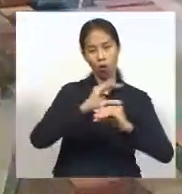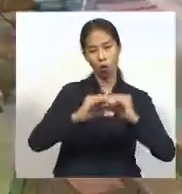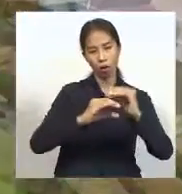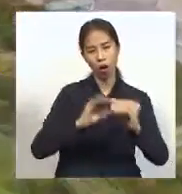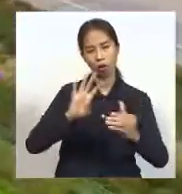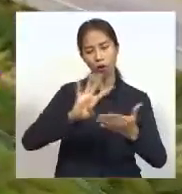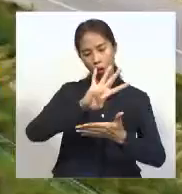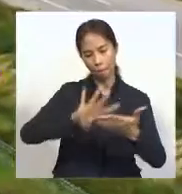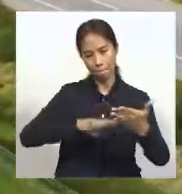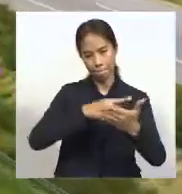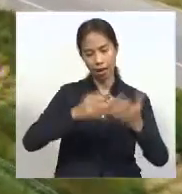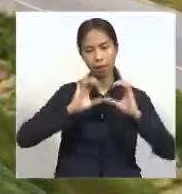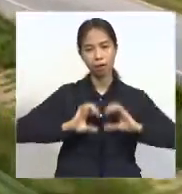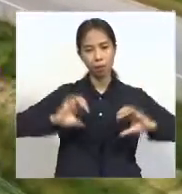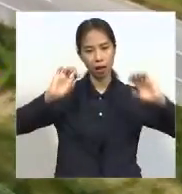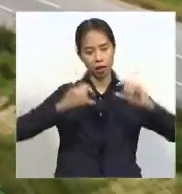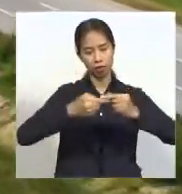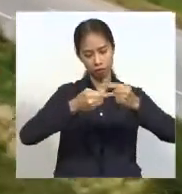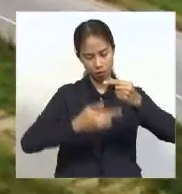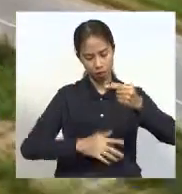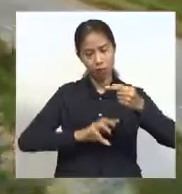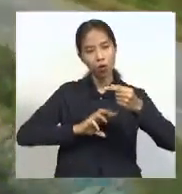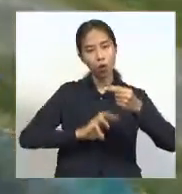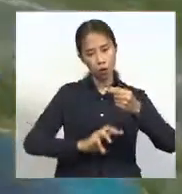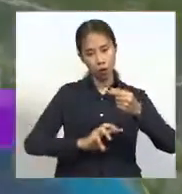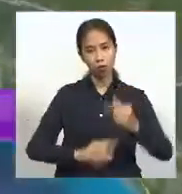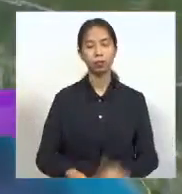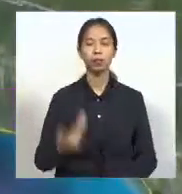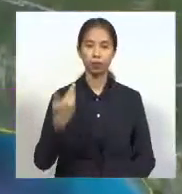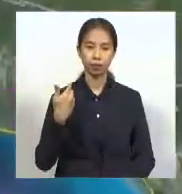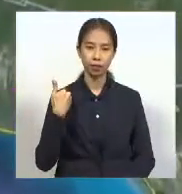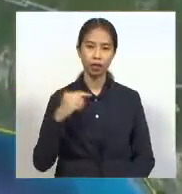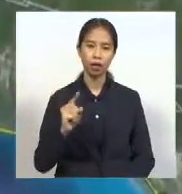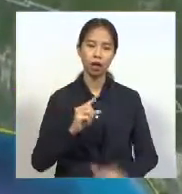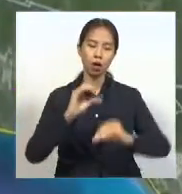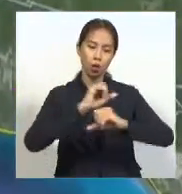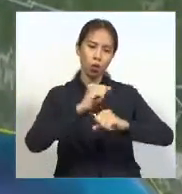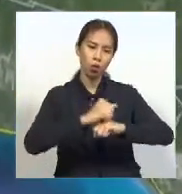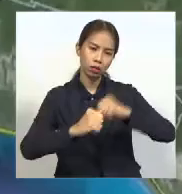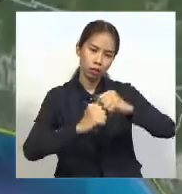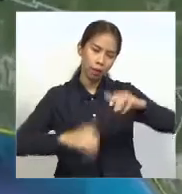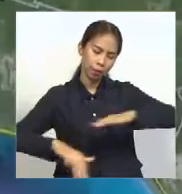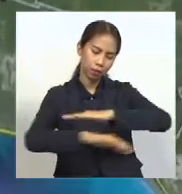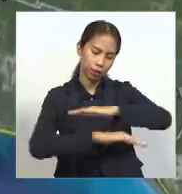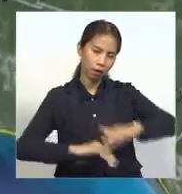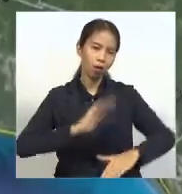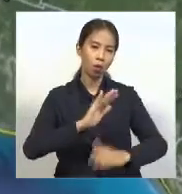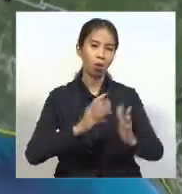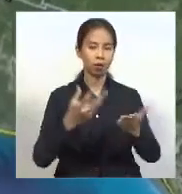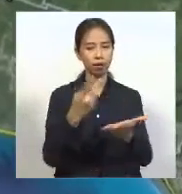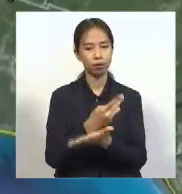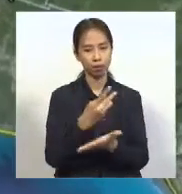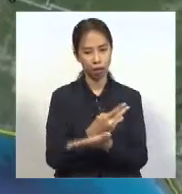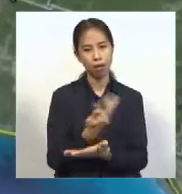บาลใน6ด้านด้วยกัน ทั้งเรื่องของโครงสร้างพื้นฐานที่จังหวัดกาญจนบุรีนะคะก็